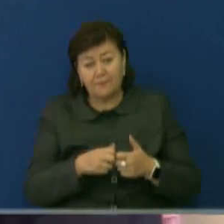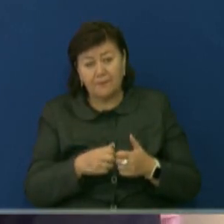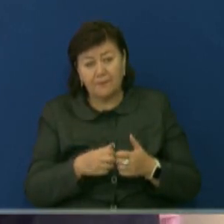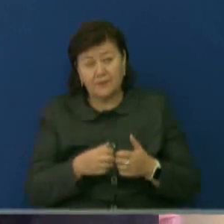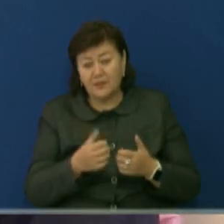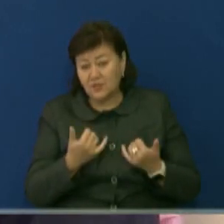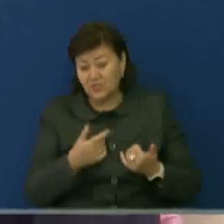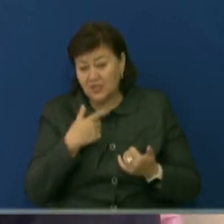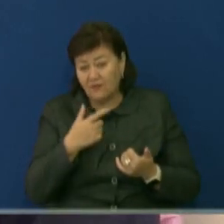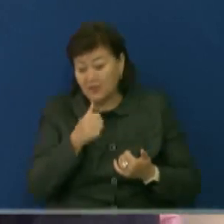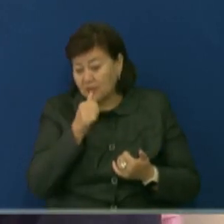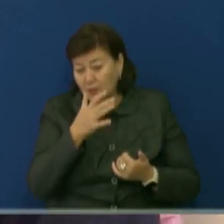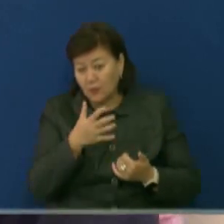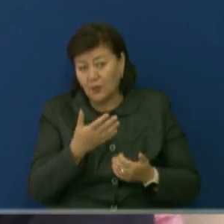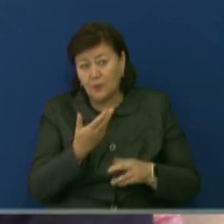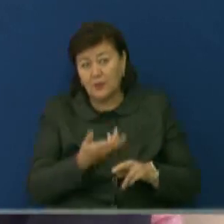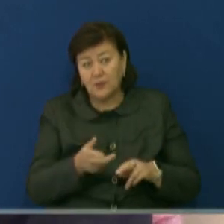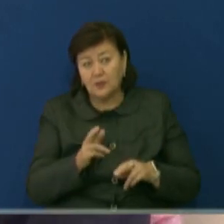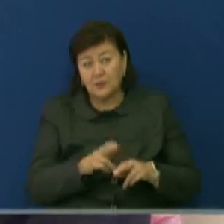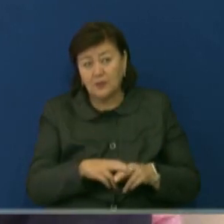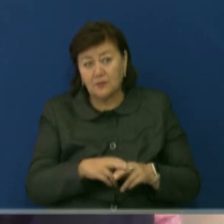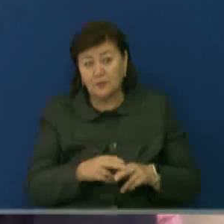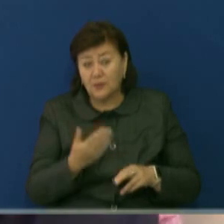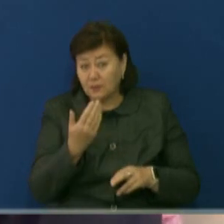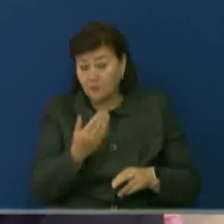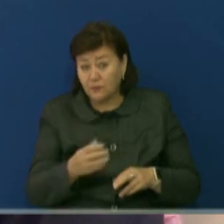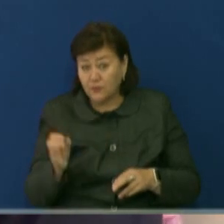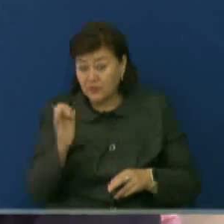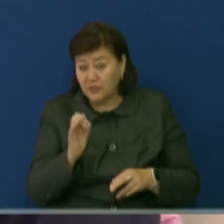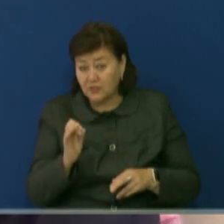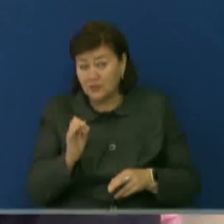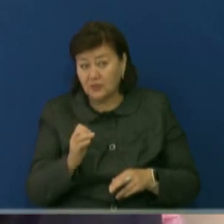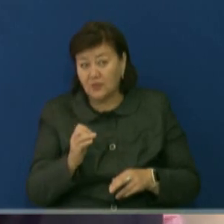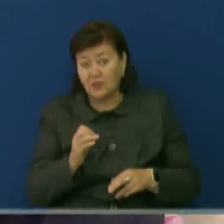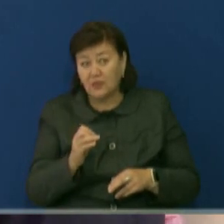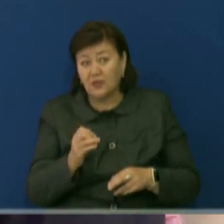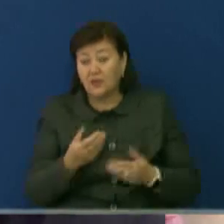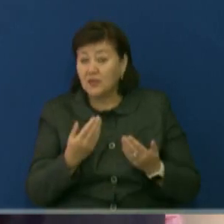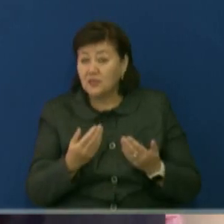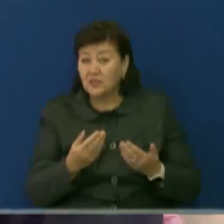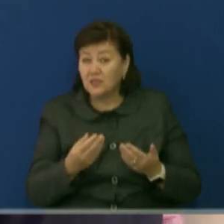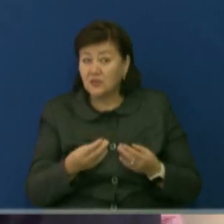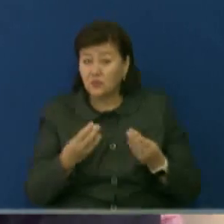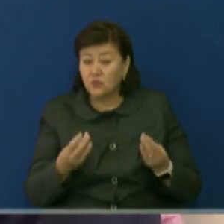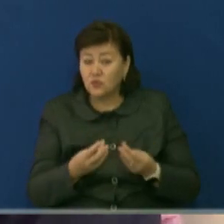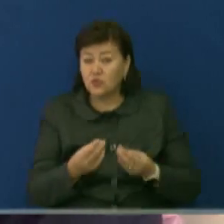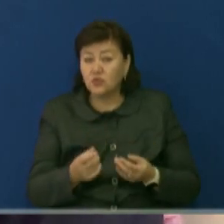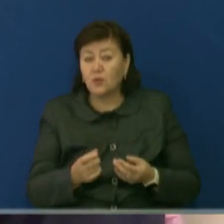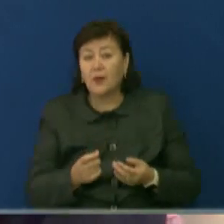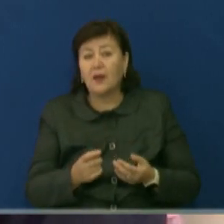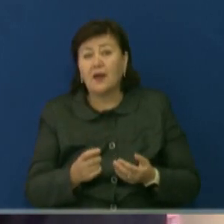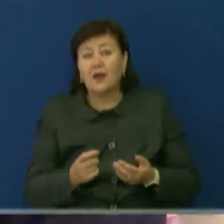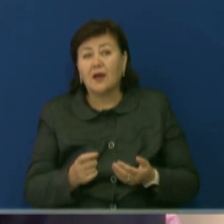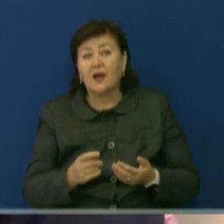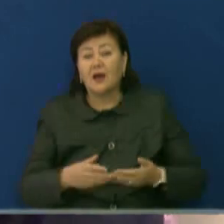комментировать не могу, потому что, так как я являюсь, во-первых, я являюсь заинтересованным лицом, во-вторых, на это должны ответить компетентные органы.